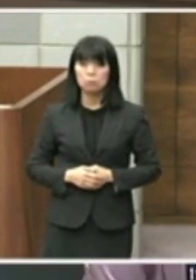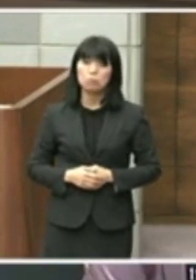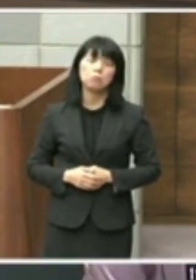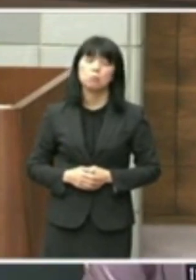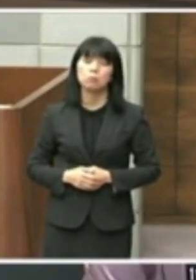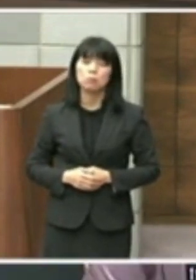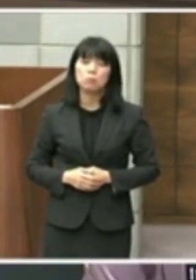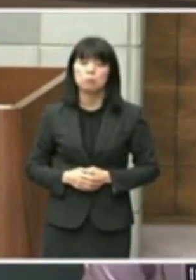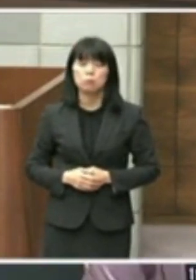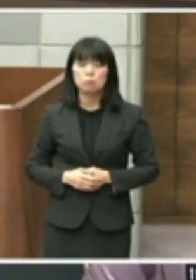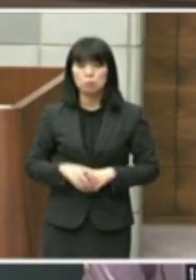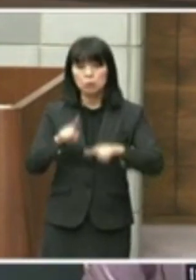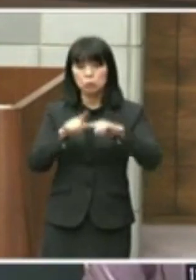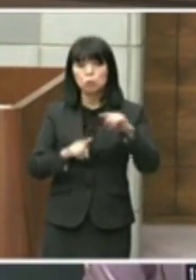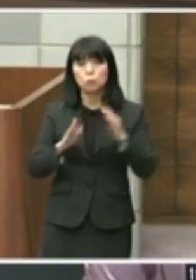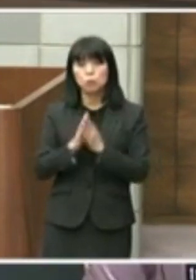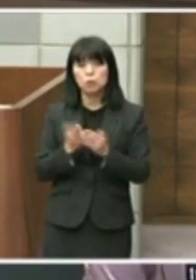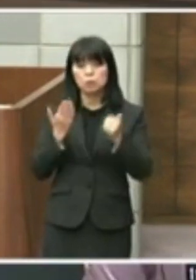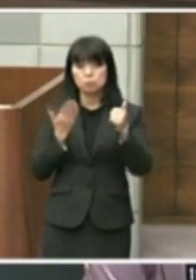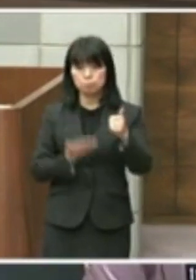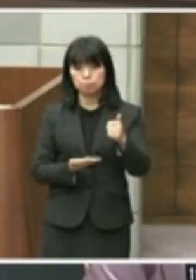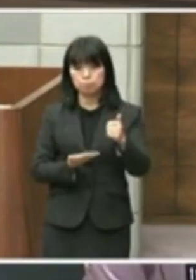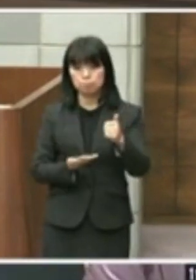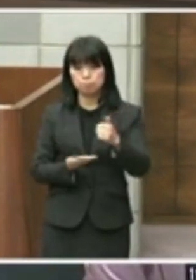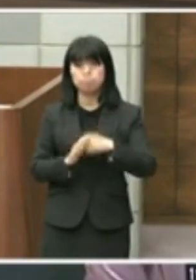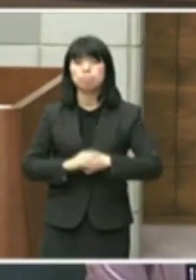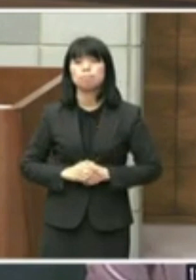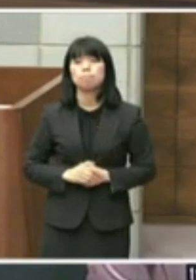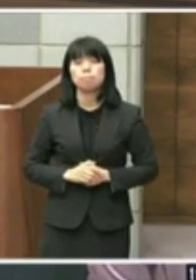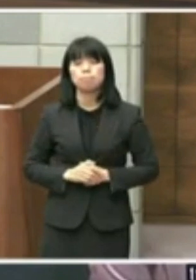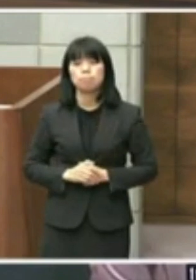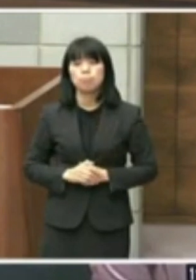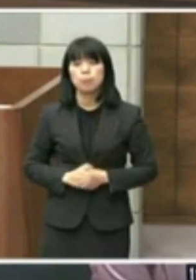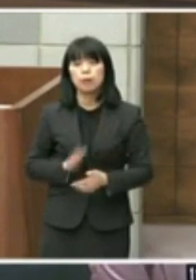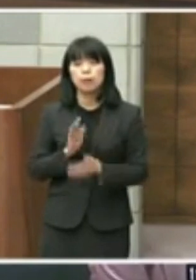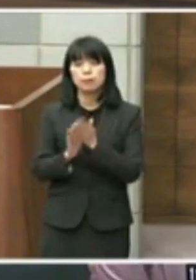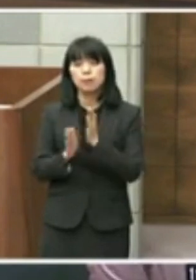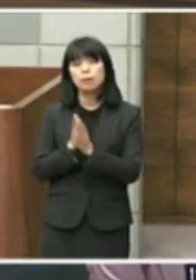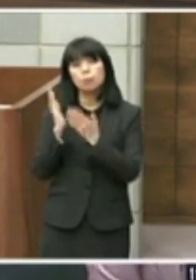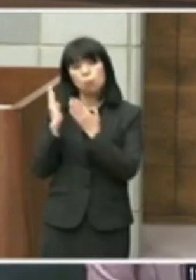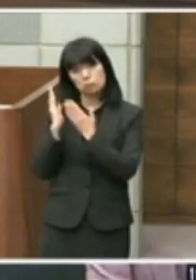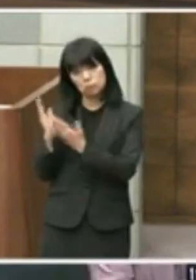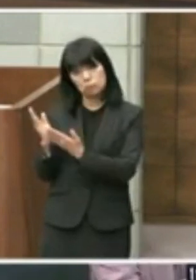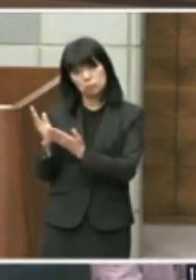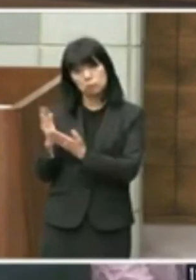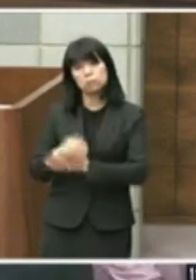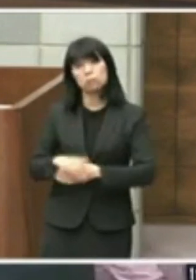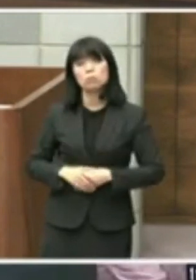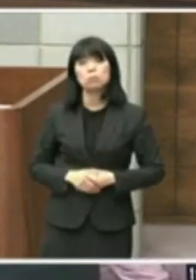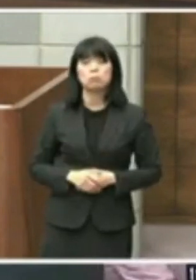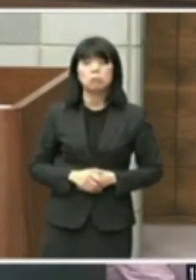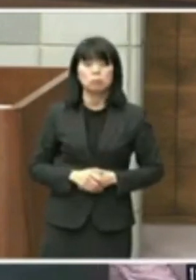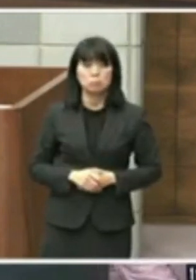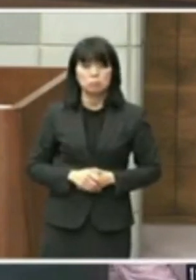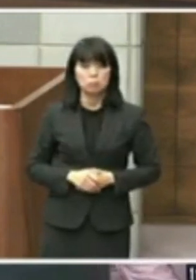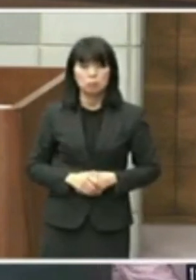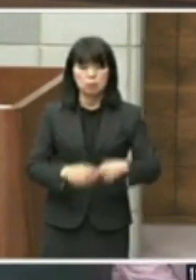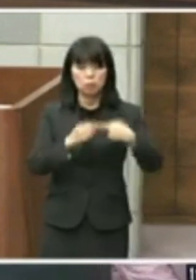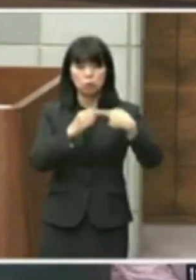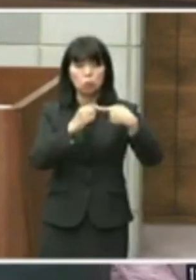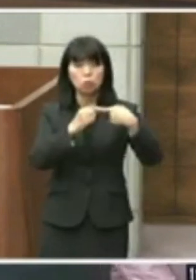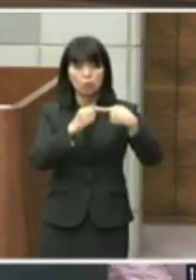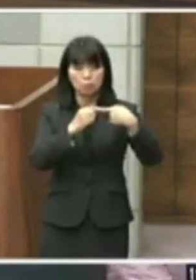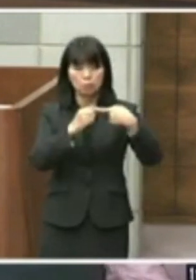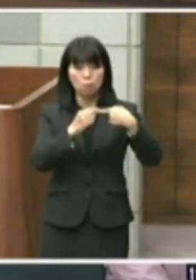議長。 辻元議員。 はい、それでは、再質問に入ります。まず1項目